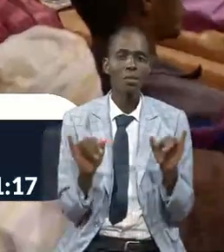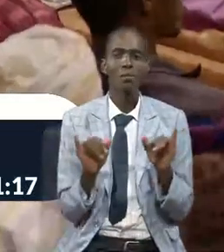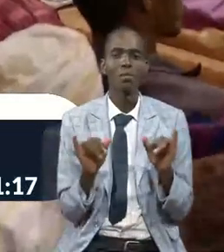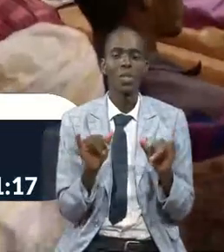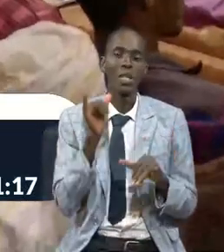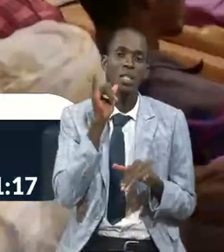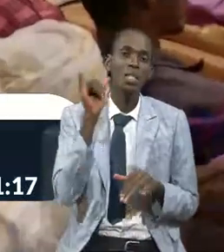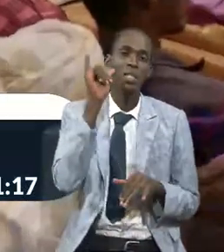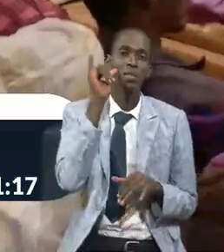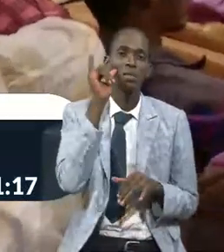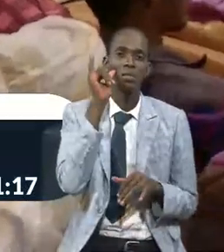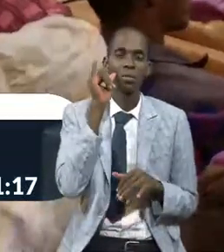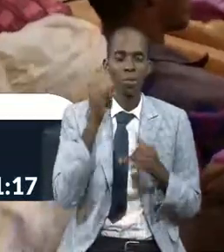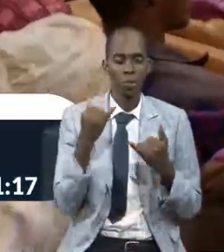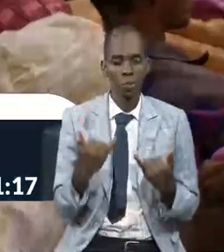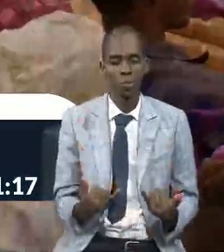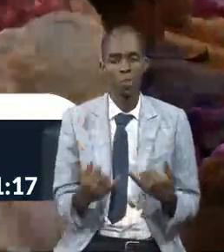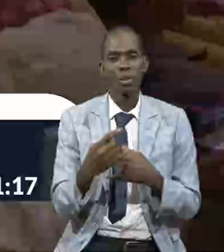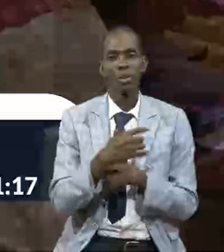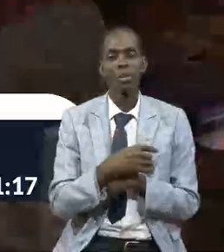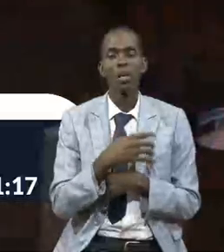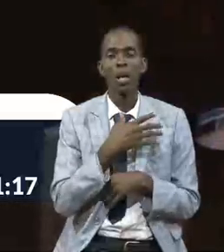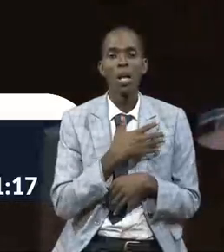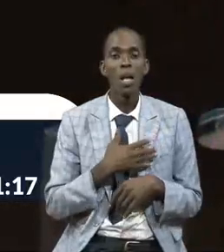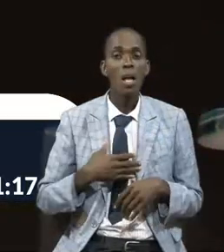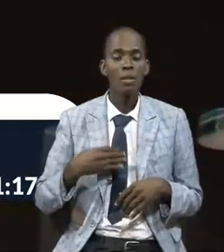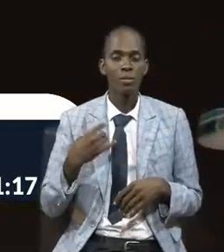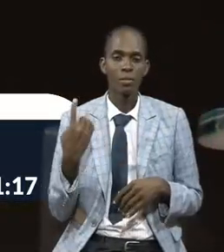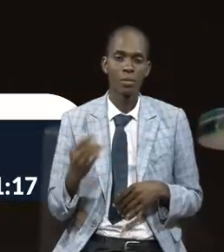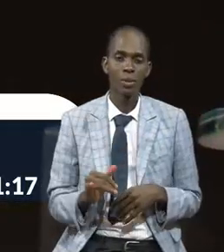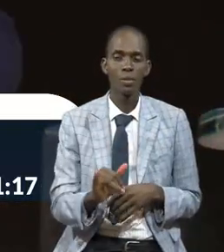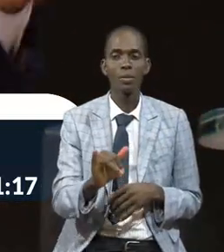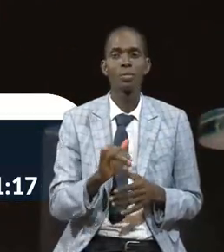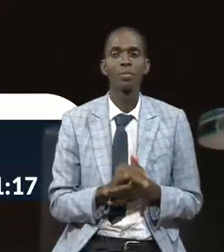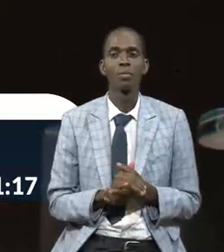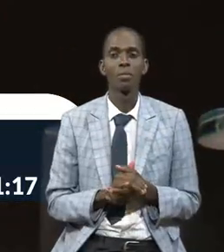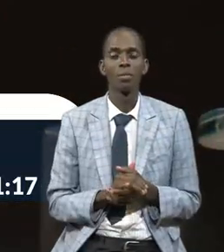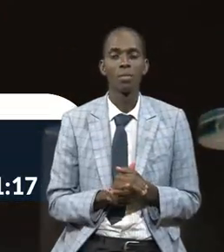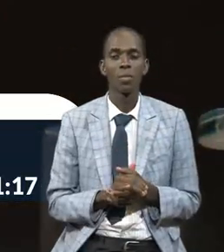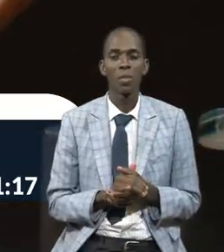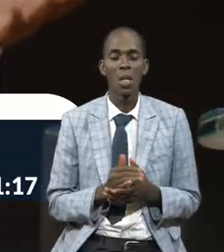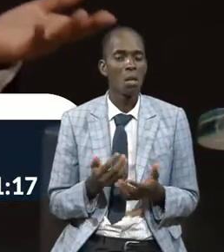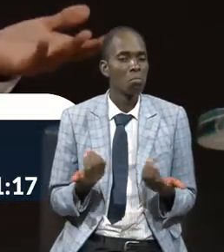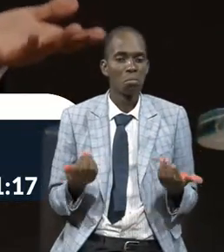même hier, aujourd'hui et éternellement.